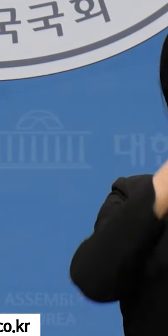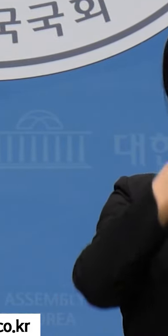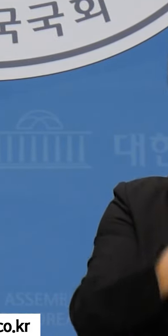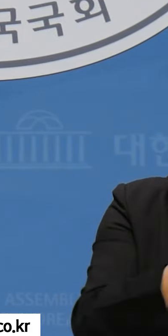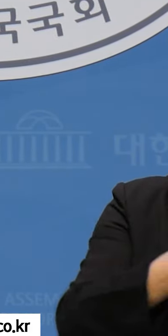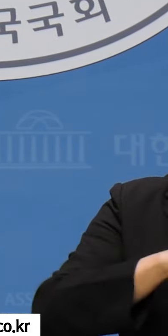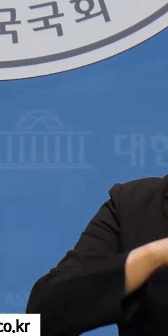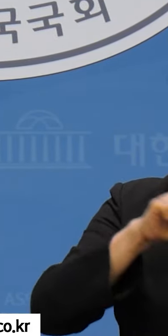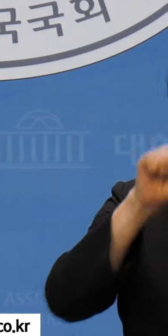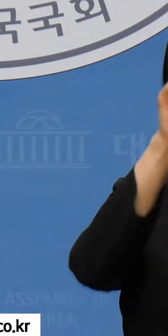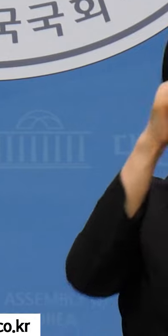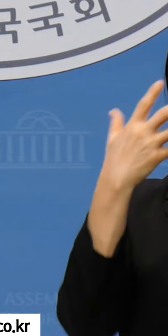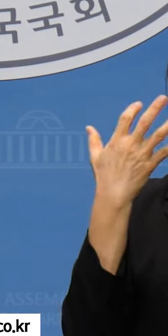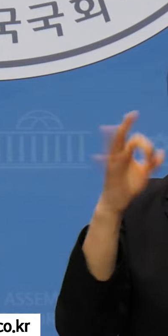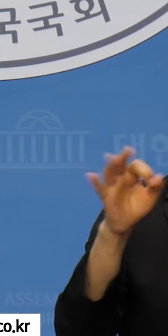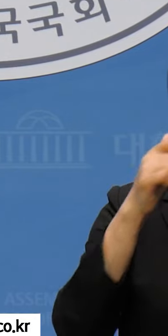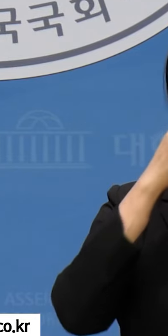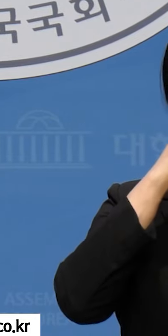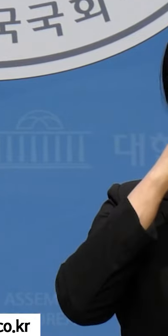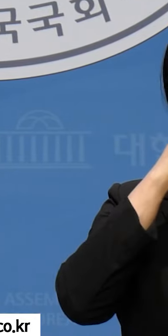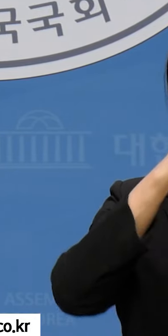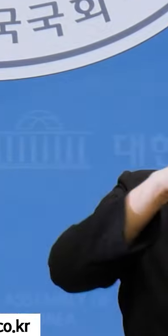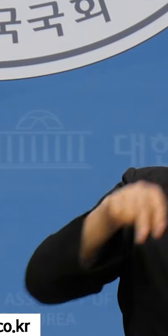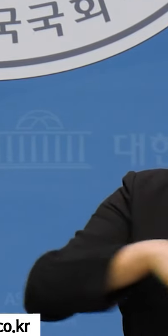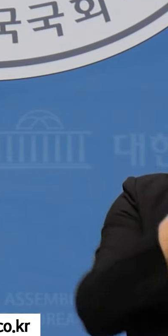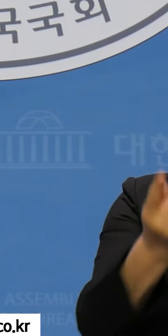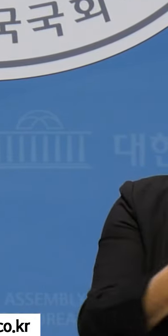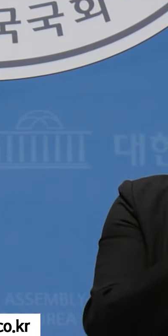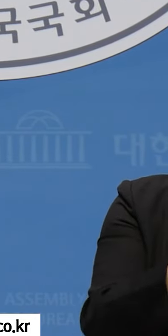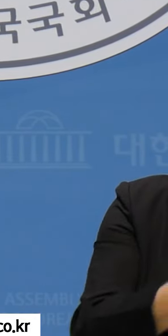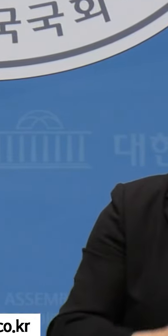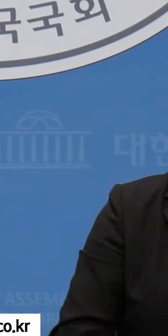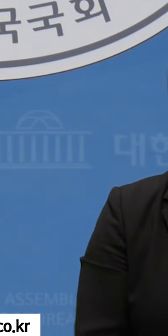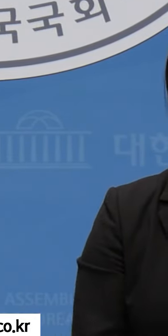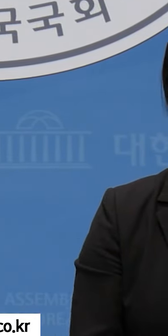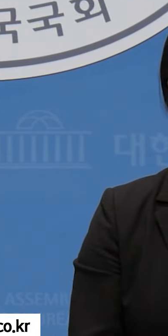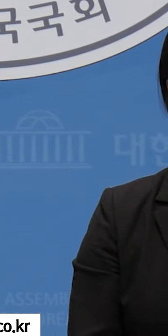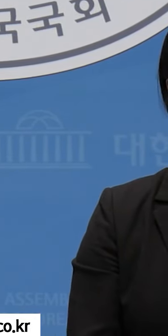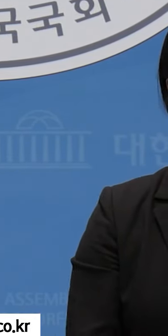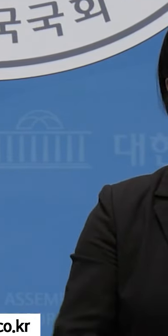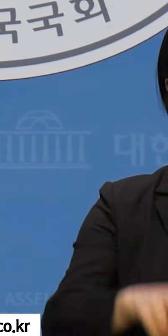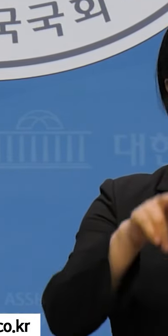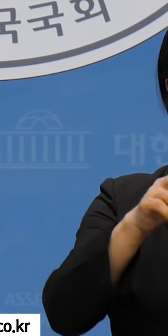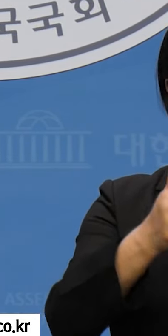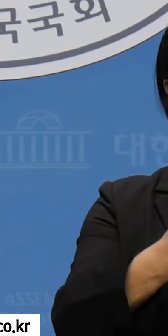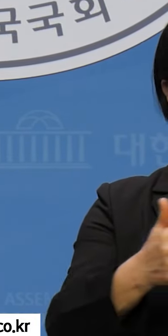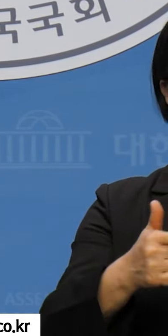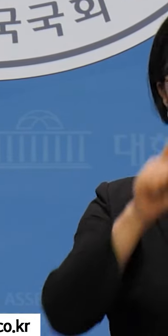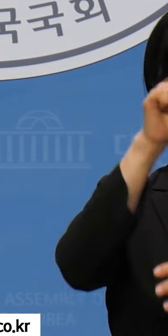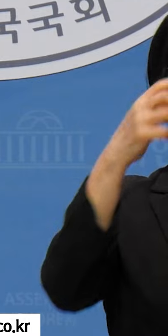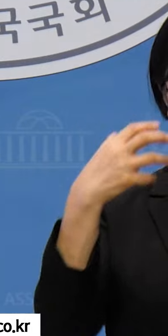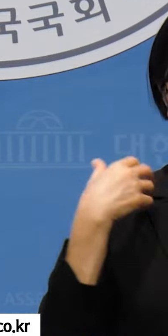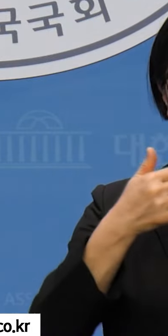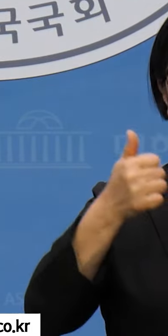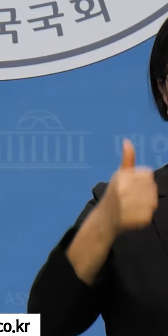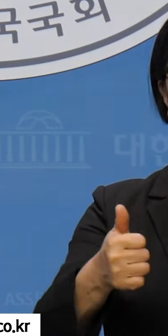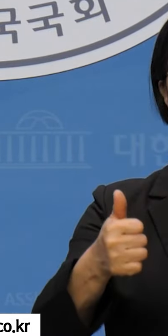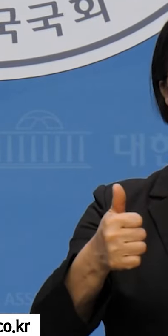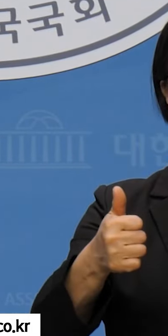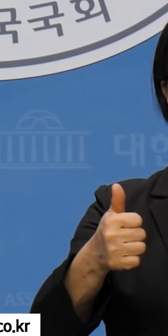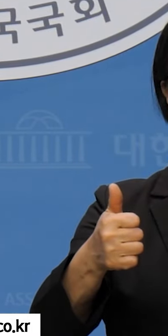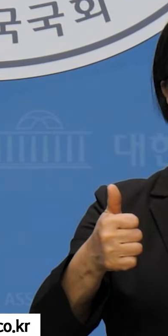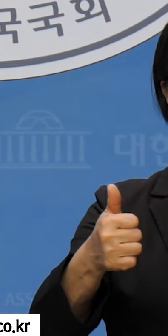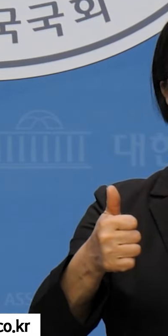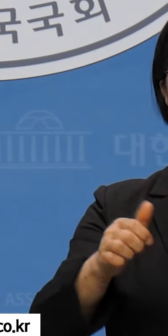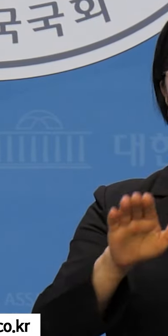정상적인 정권으로 인정할 수 없는 상황에 이르렀습니다. 이러한 무도한 정권을